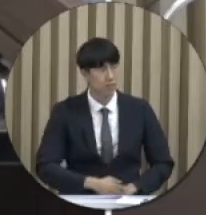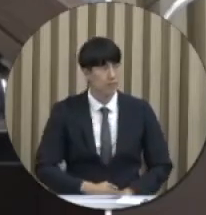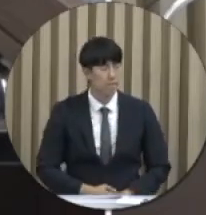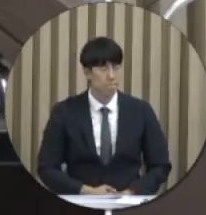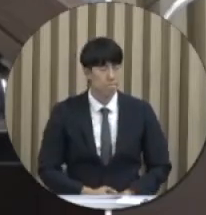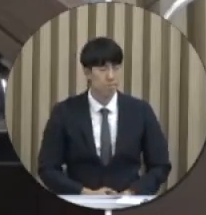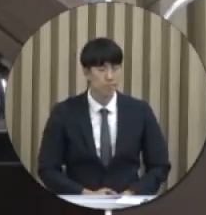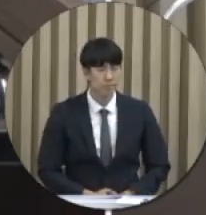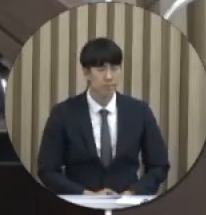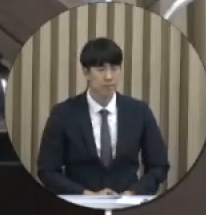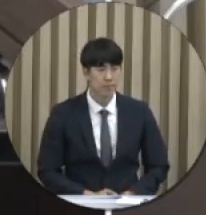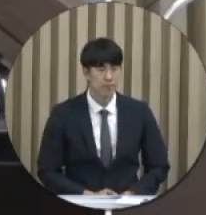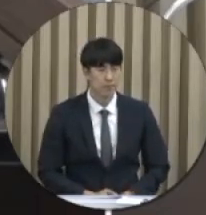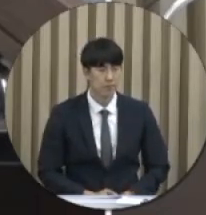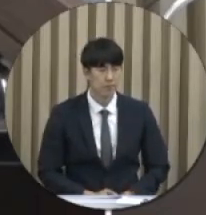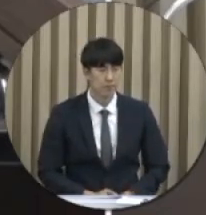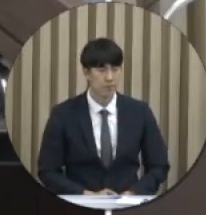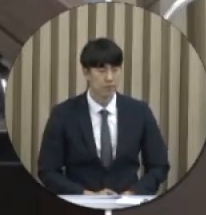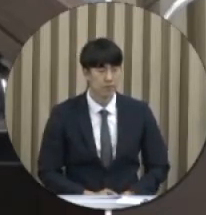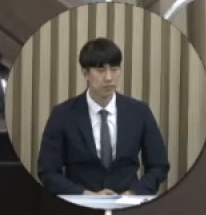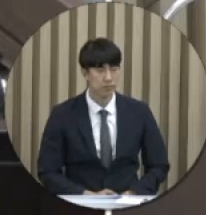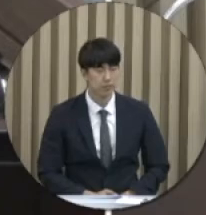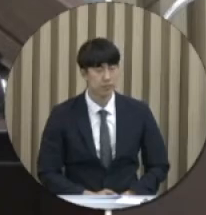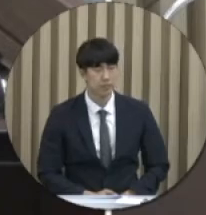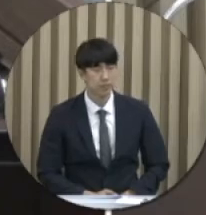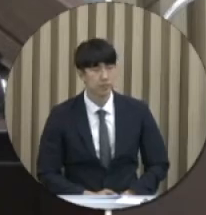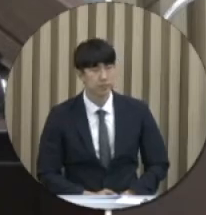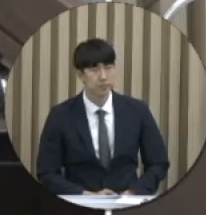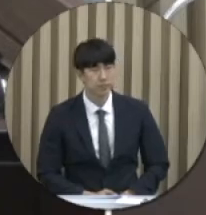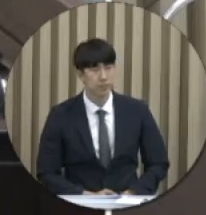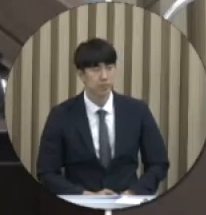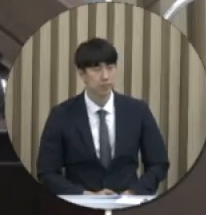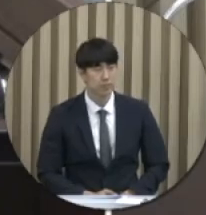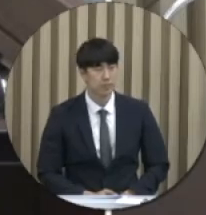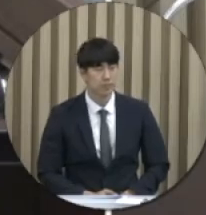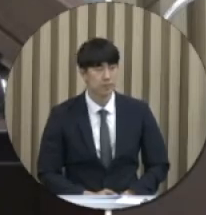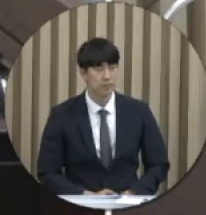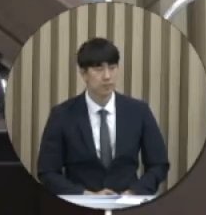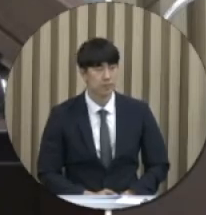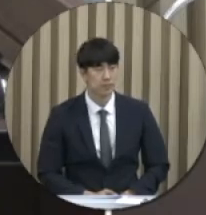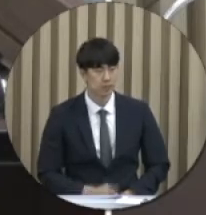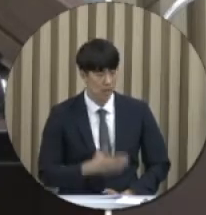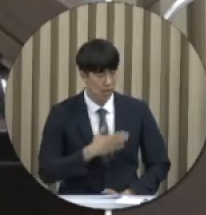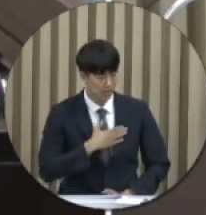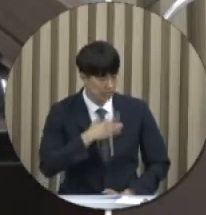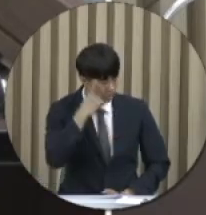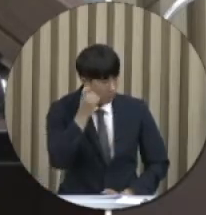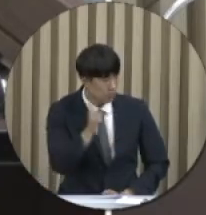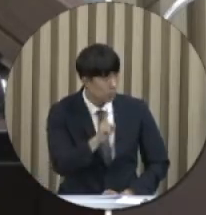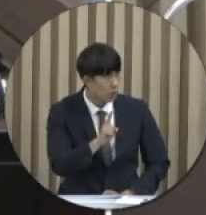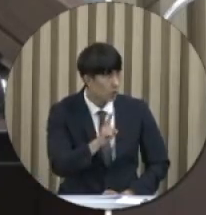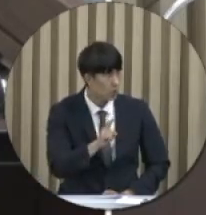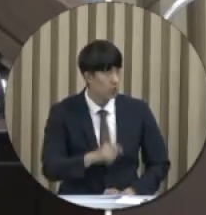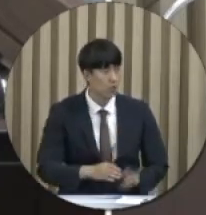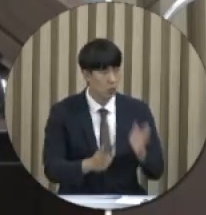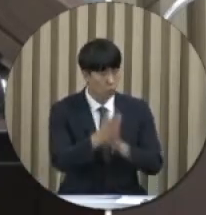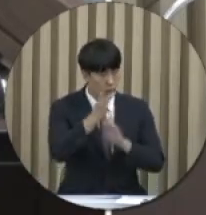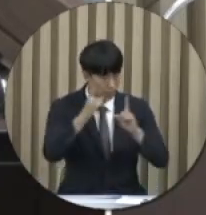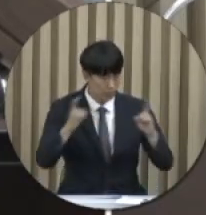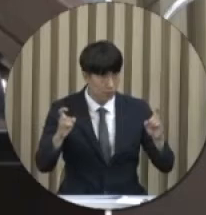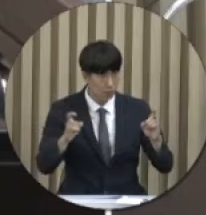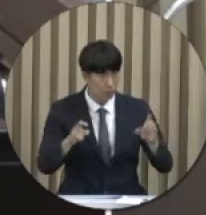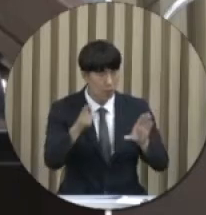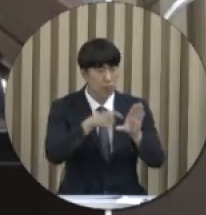질문을 드리고자 이 자리에 이런 현안 문제들을 좀 가지고 나왔습니다. 제가 보기에는 어쨌든 간에 우리 화성에 특히